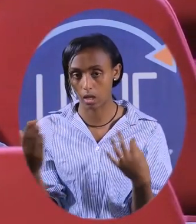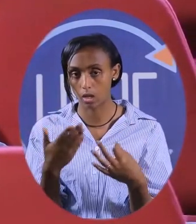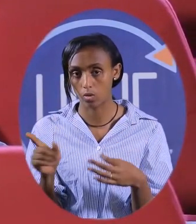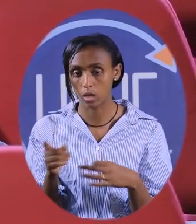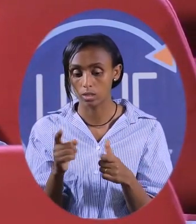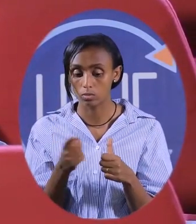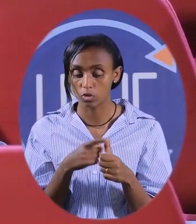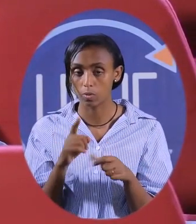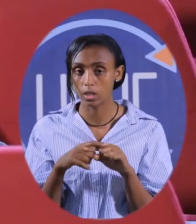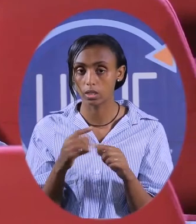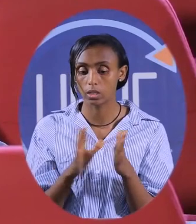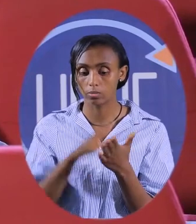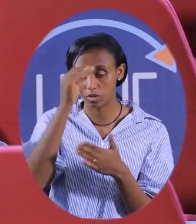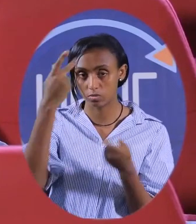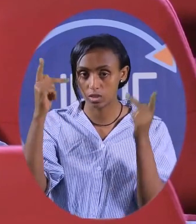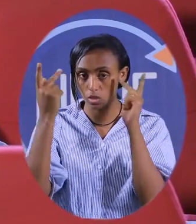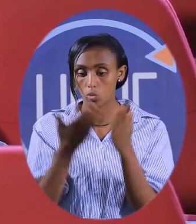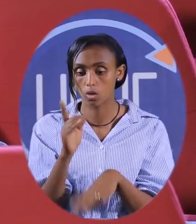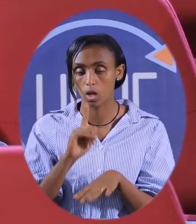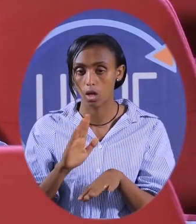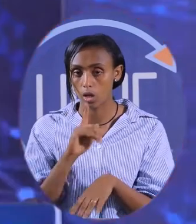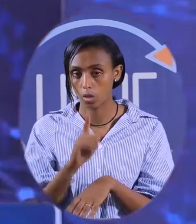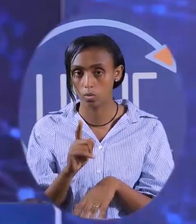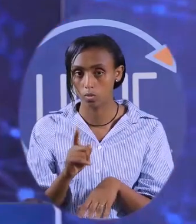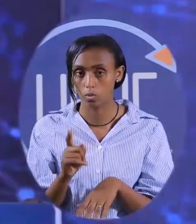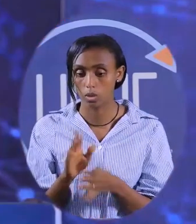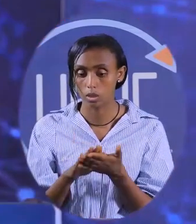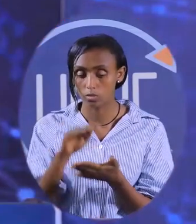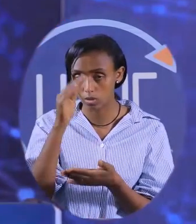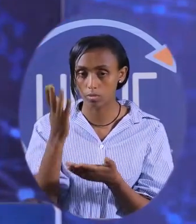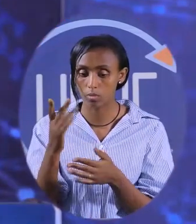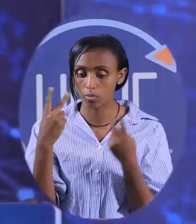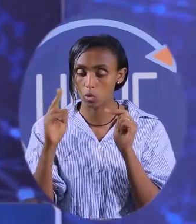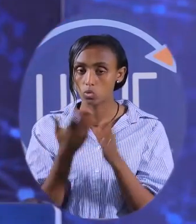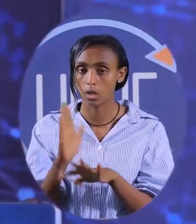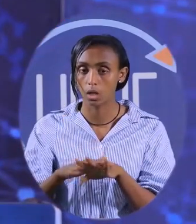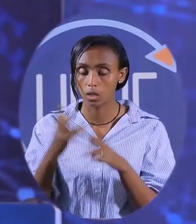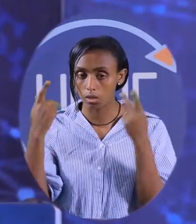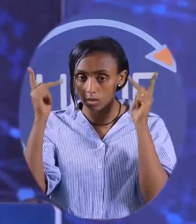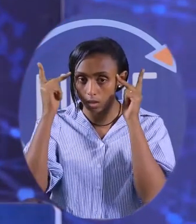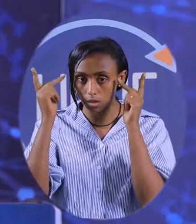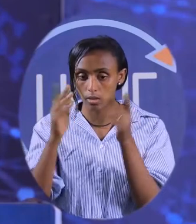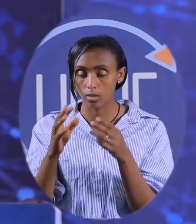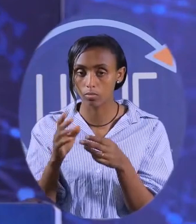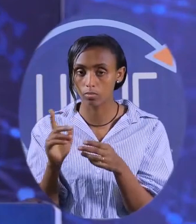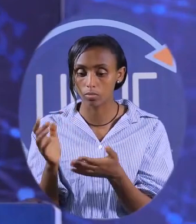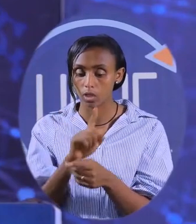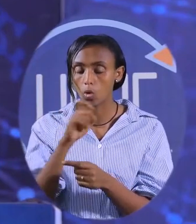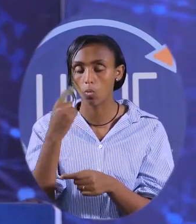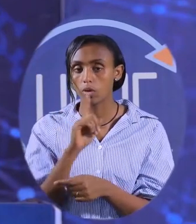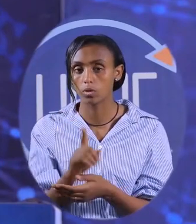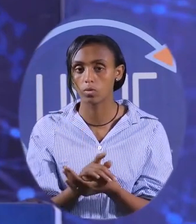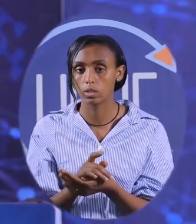ሚኒስቴር ጉዳይ ነው። ትምህርትን በሚመለከት እንዴት ብዬ ነው ጤና ሚኒስቴርን የምጠይቀው? ትምህርት ሚኒስቴር እያለ